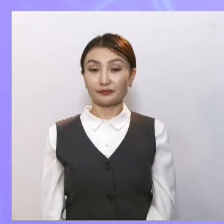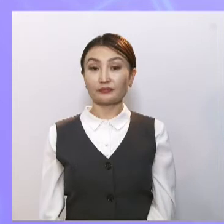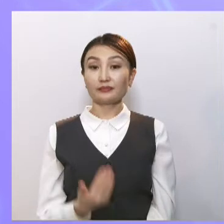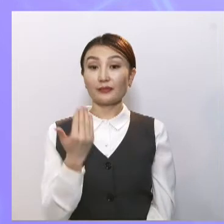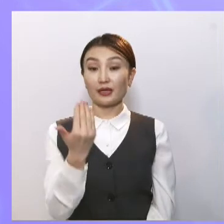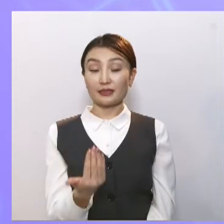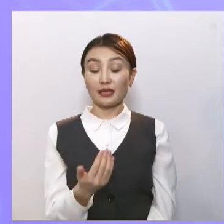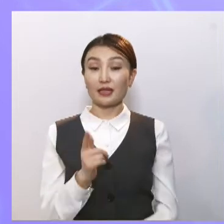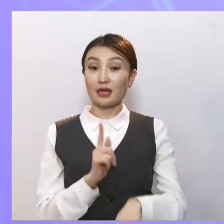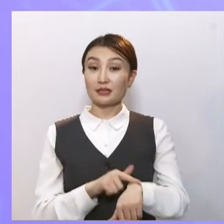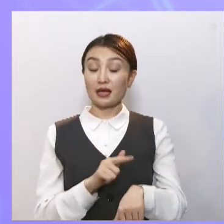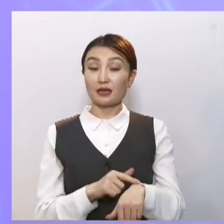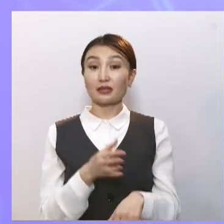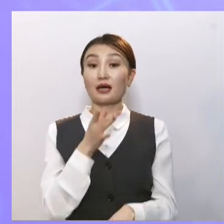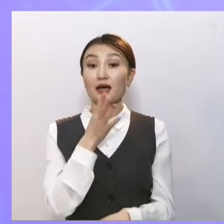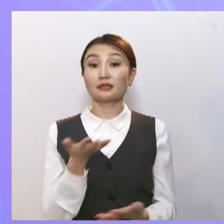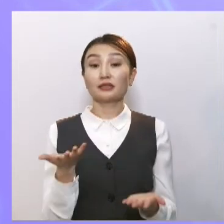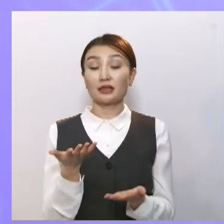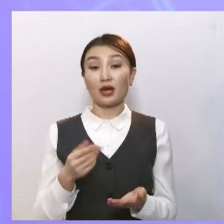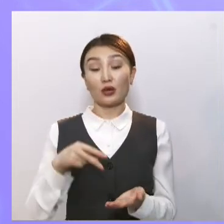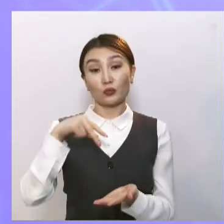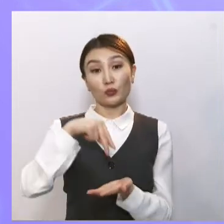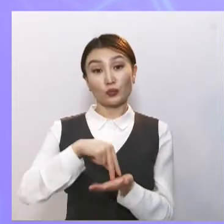Сен саат канчада турасың?